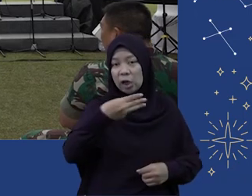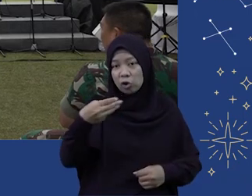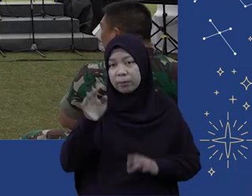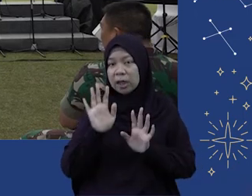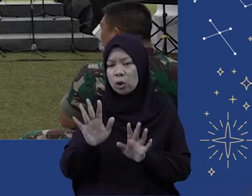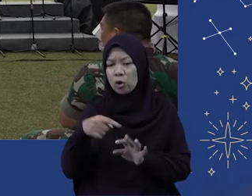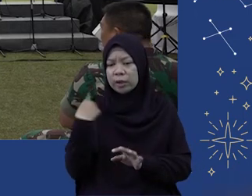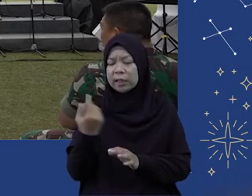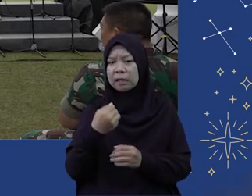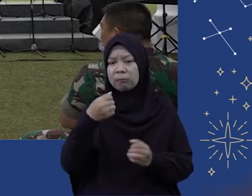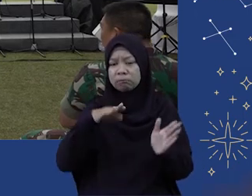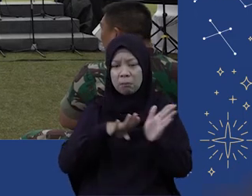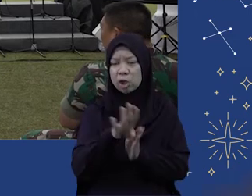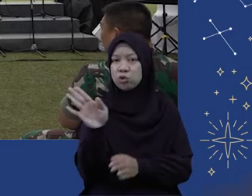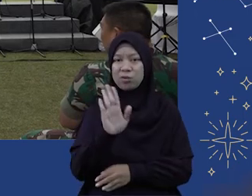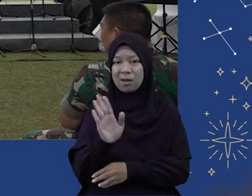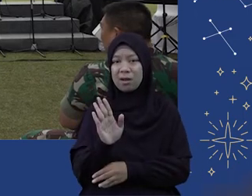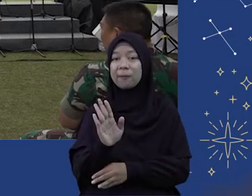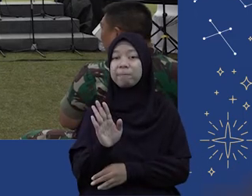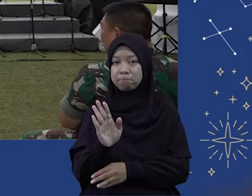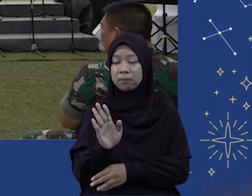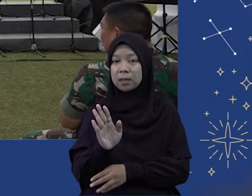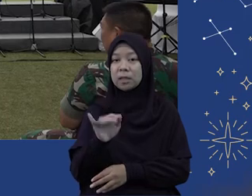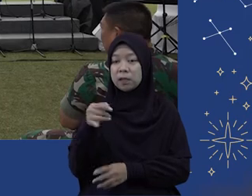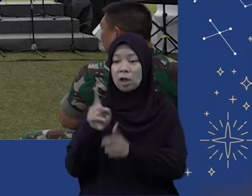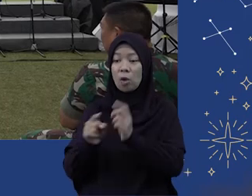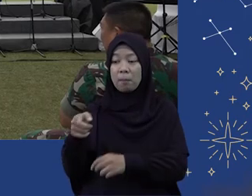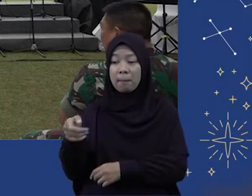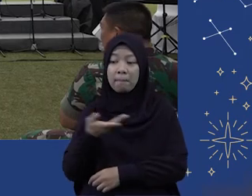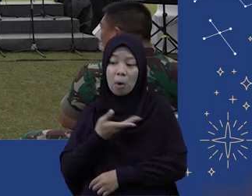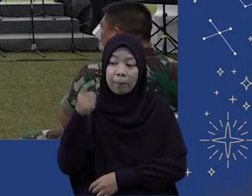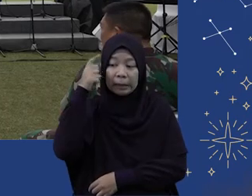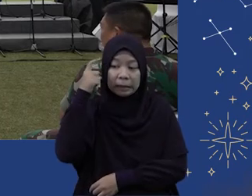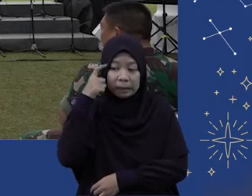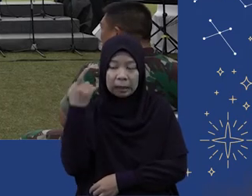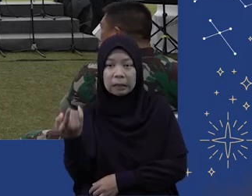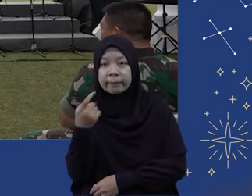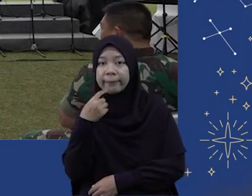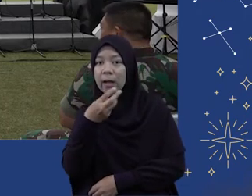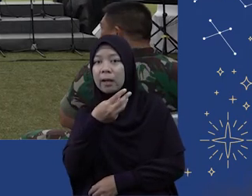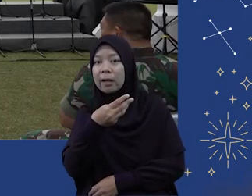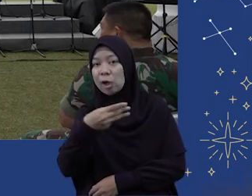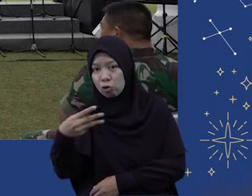kita nggak akan maju Ya sudah kalau memang ekonomi sudah dagang aja sudah